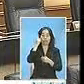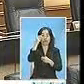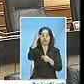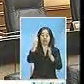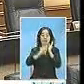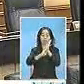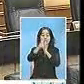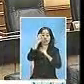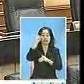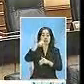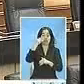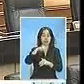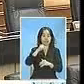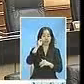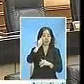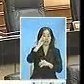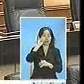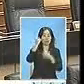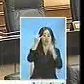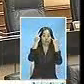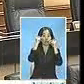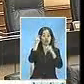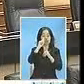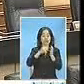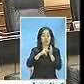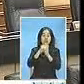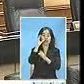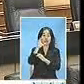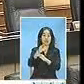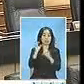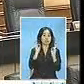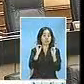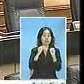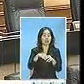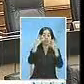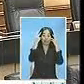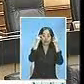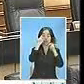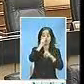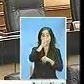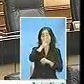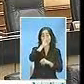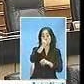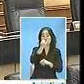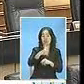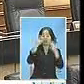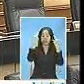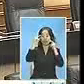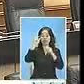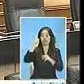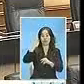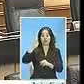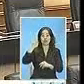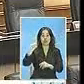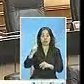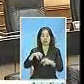ไม่มีอเนกอนันต์เลยครับไม่ได้บังคับสองครั้งนะครับนายกองค์การบริหารส่วนจังหวัดนายกองค์การบริหารส่วนตำบลนาย